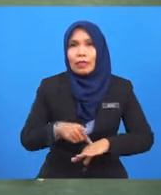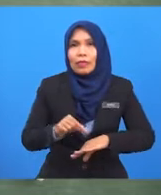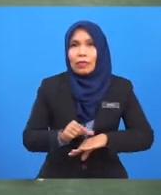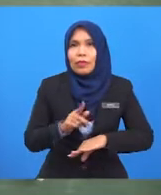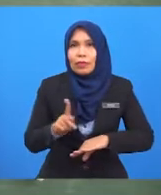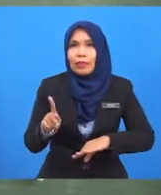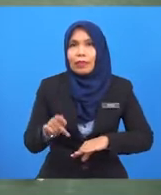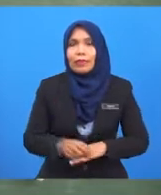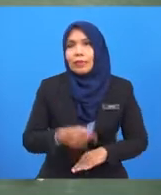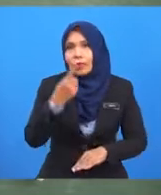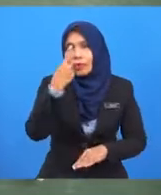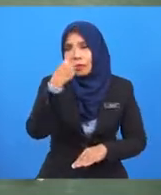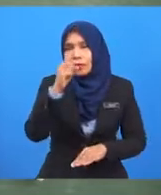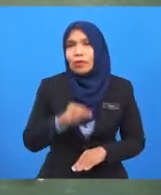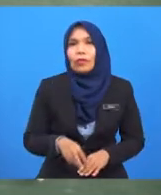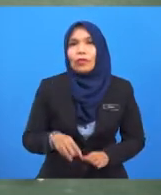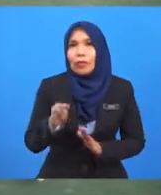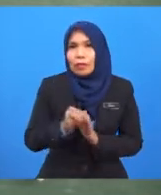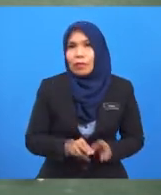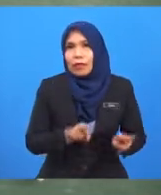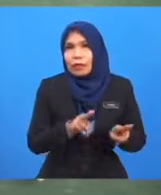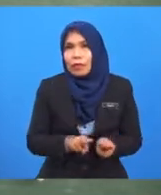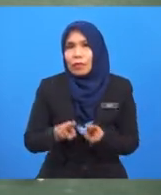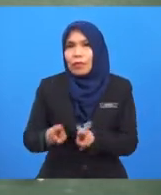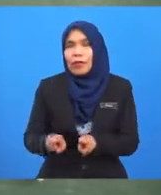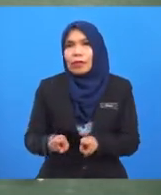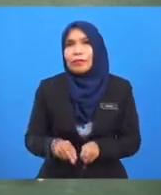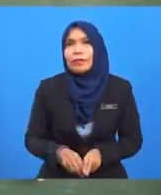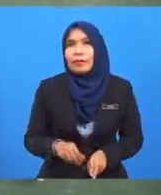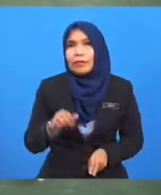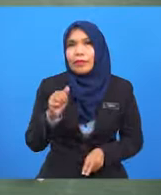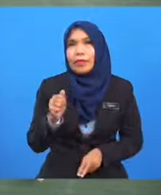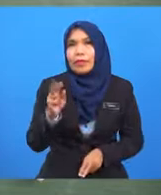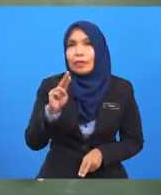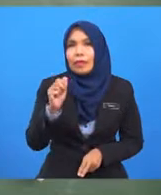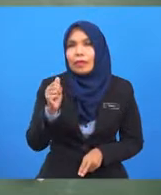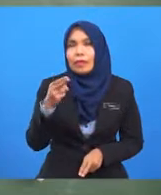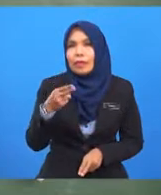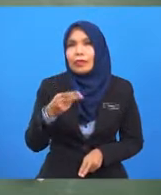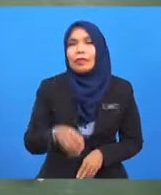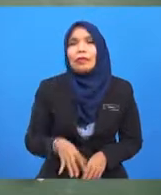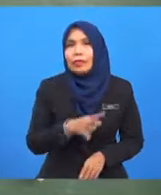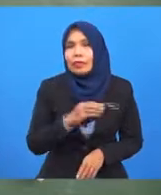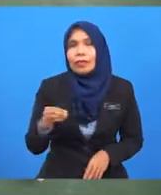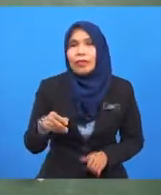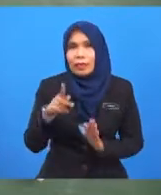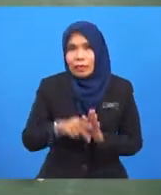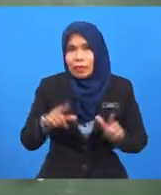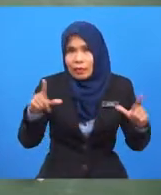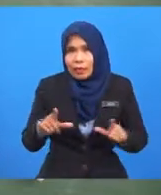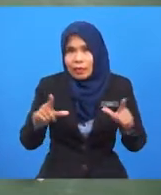digunakan untuk mengubah arah dan kelajuan pergerakan bahagian-bahagian